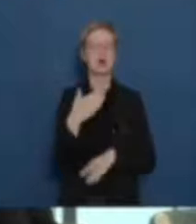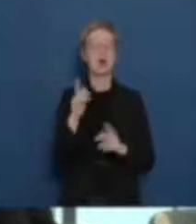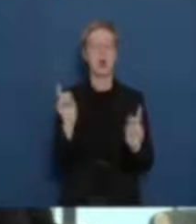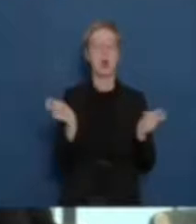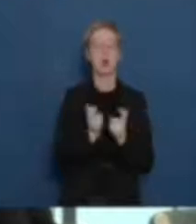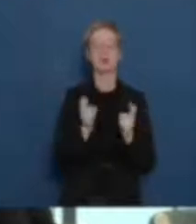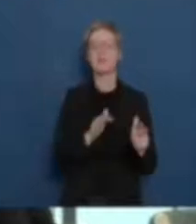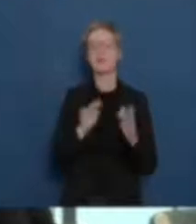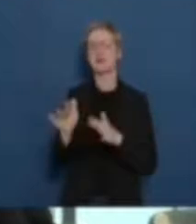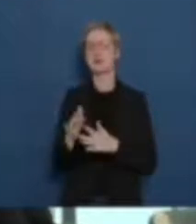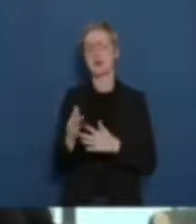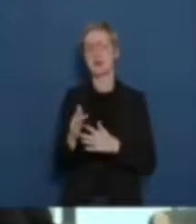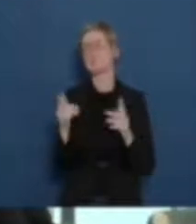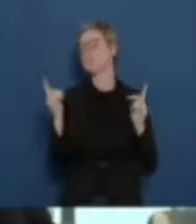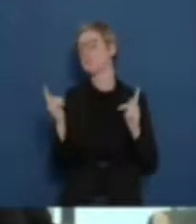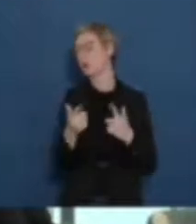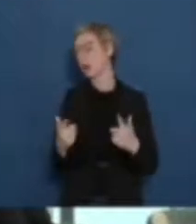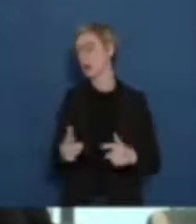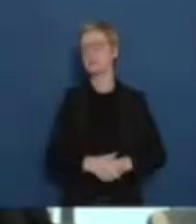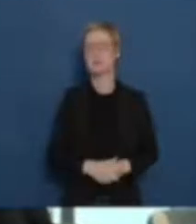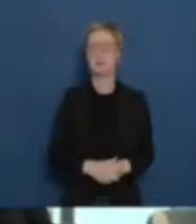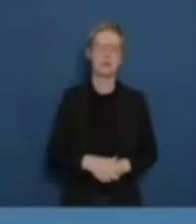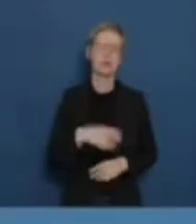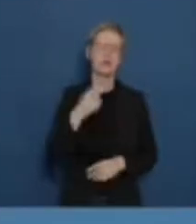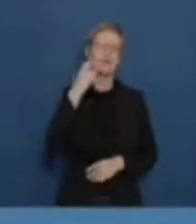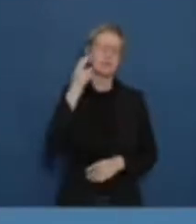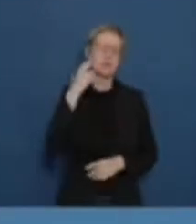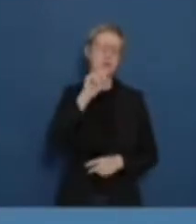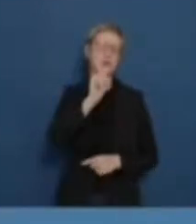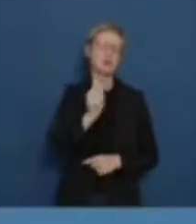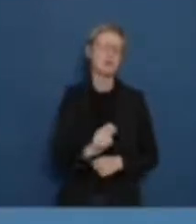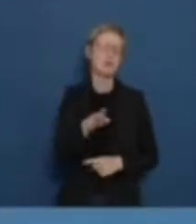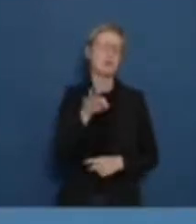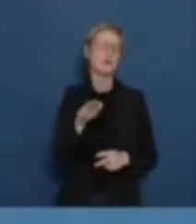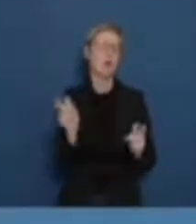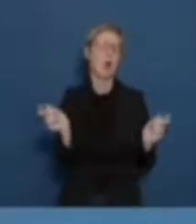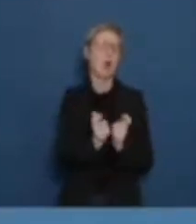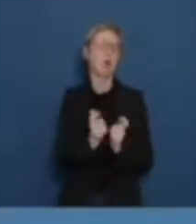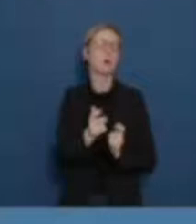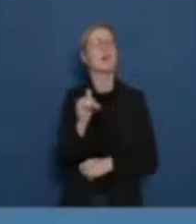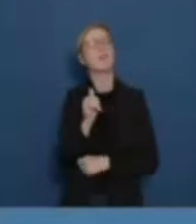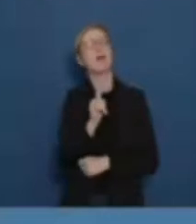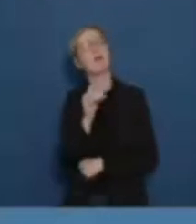Lockdowns. Daher meine Frage, welche wissenschaftlichen Studien haben Sie? Danke.